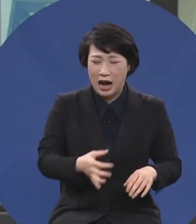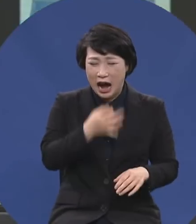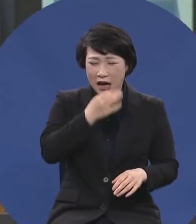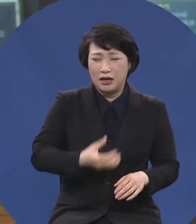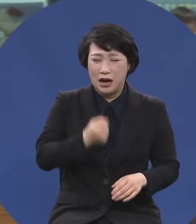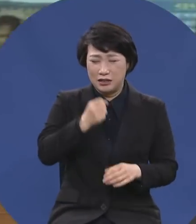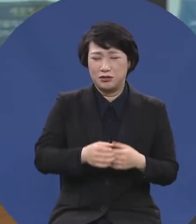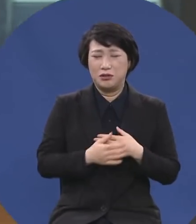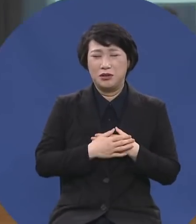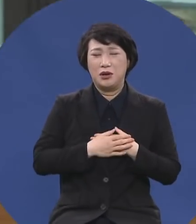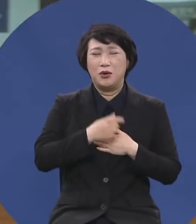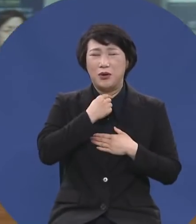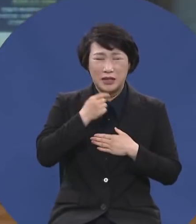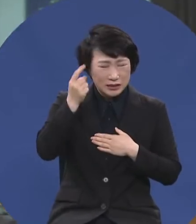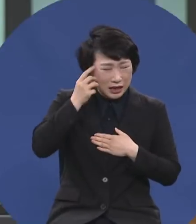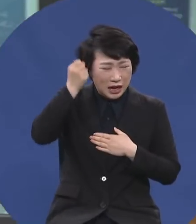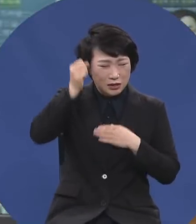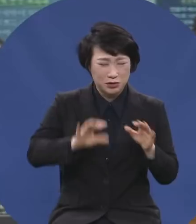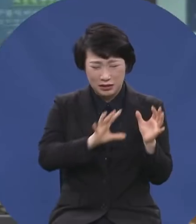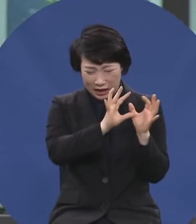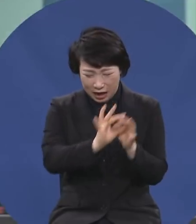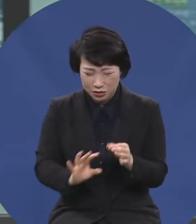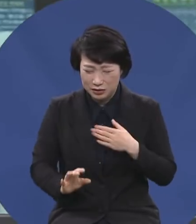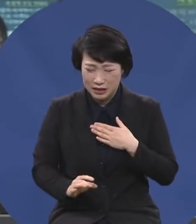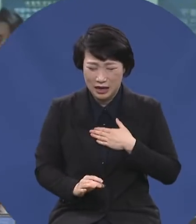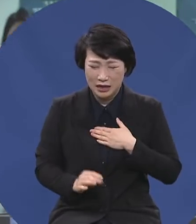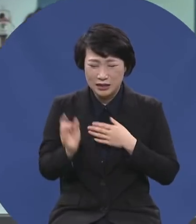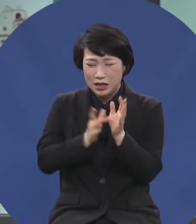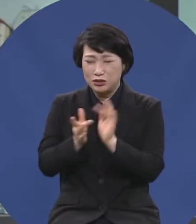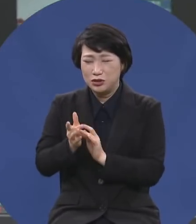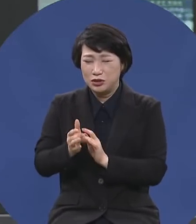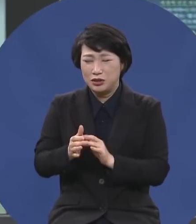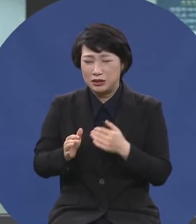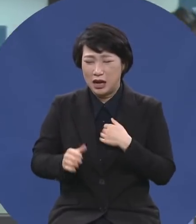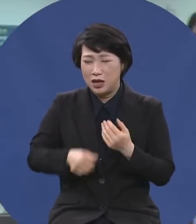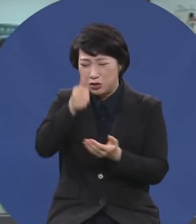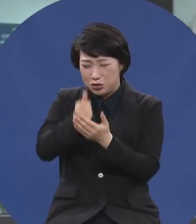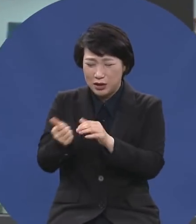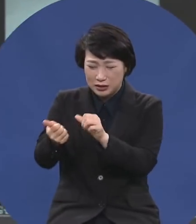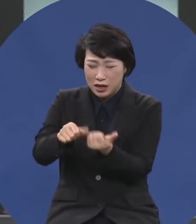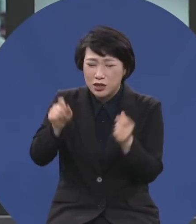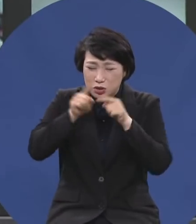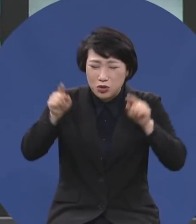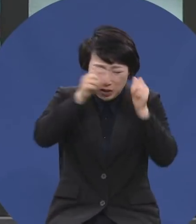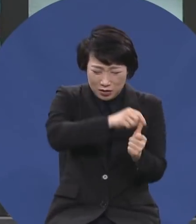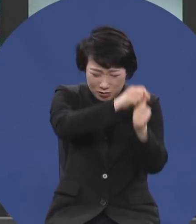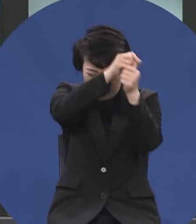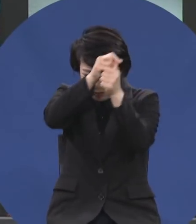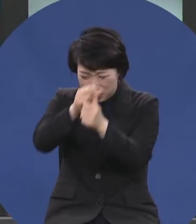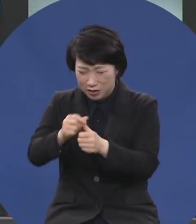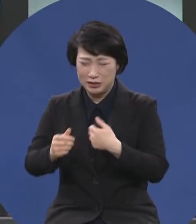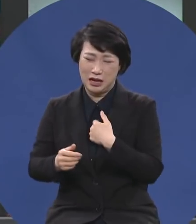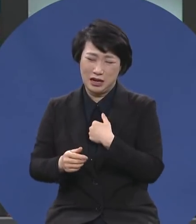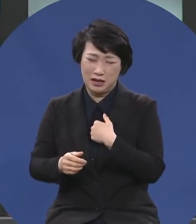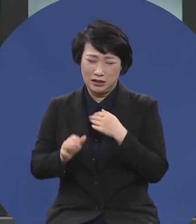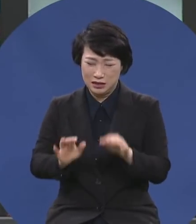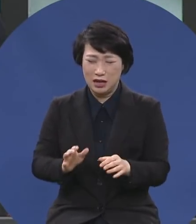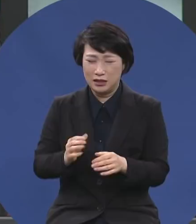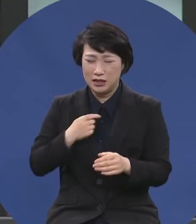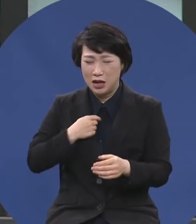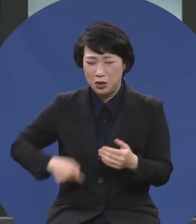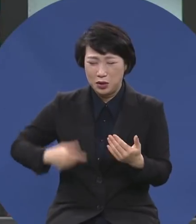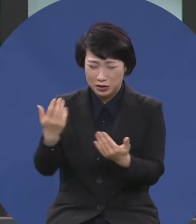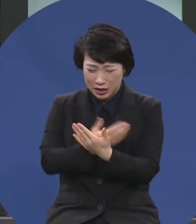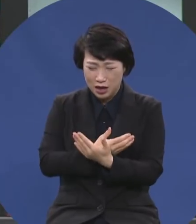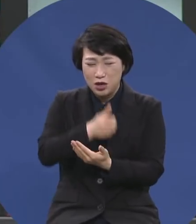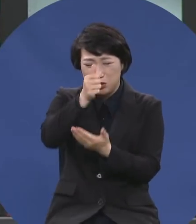소욕으로 정욕으로 요구로 끝없이 나를 예수가 죄와 사망과 지옥에서 피로 구원받았고 내가